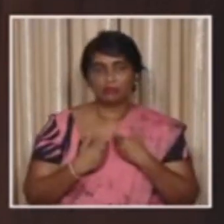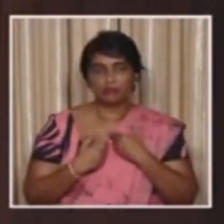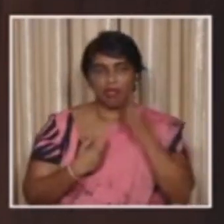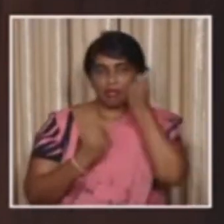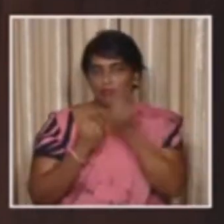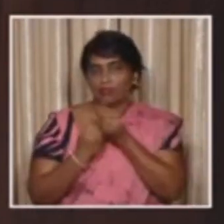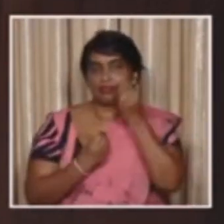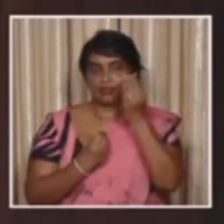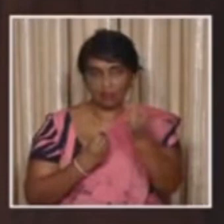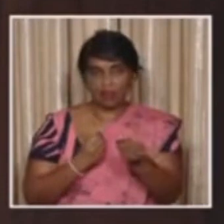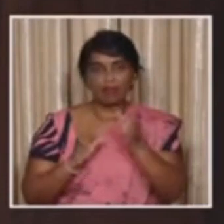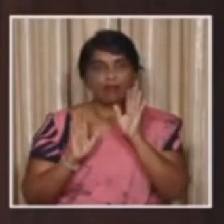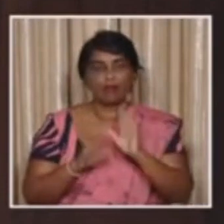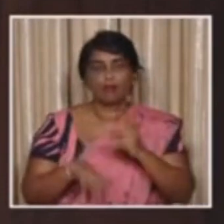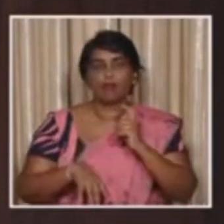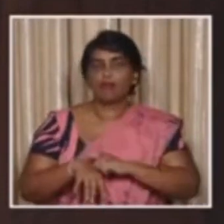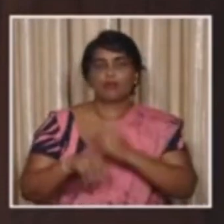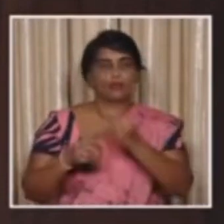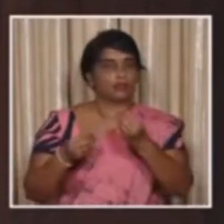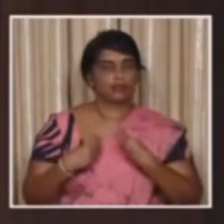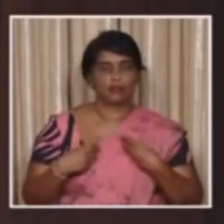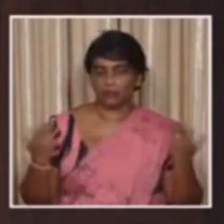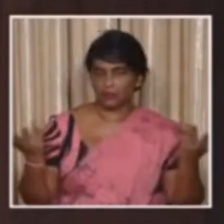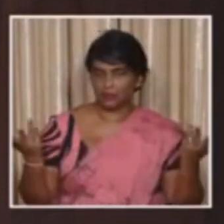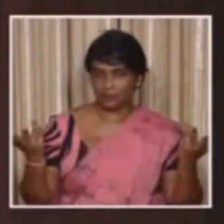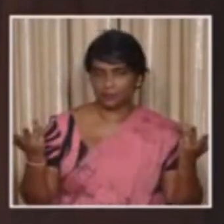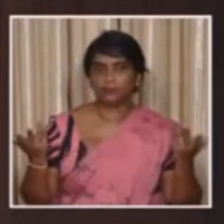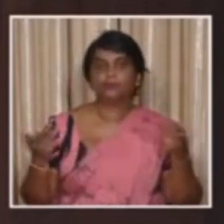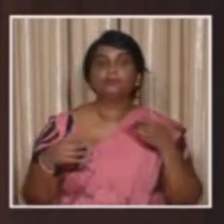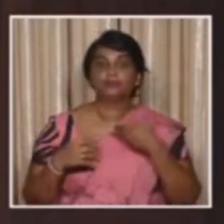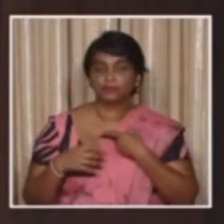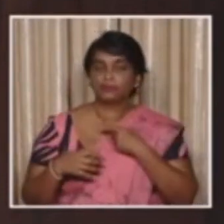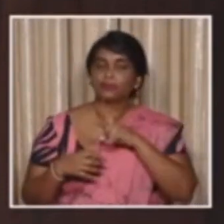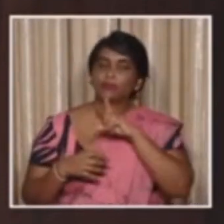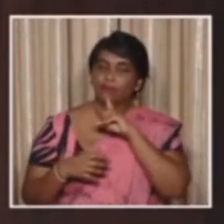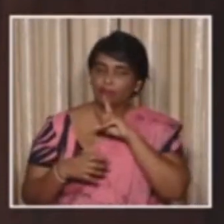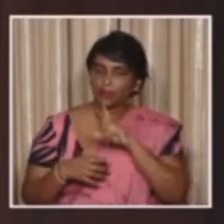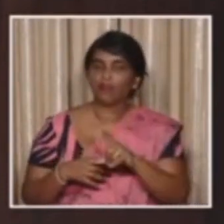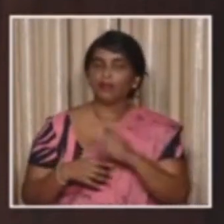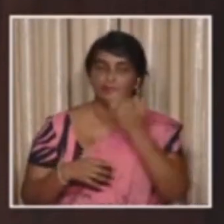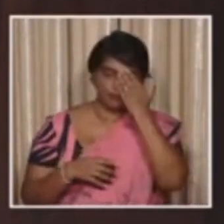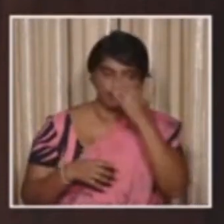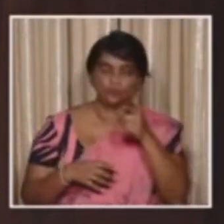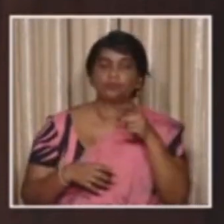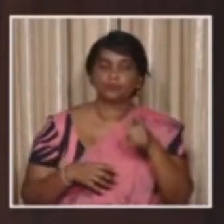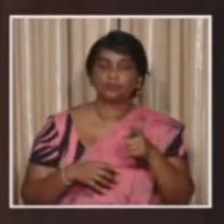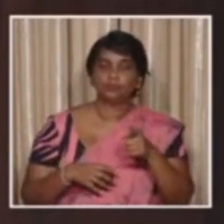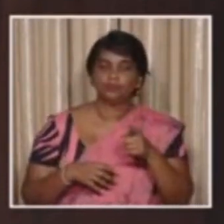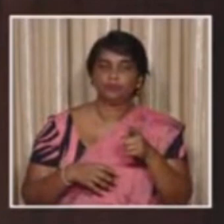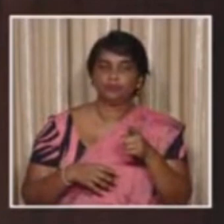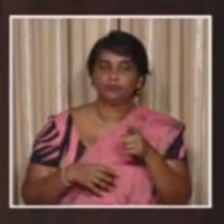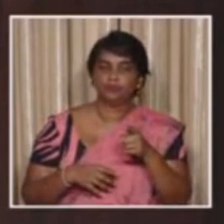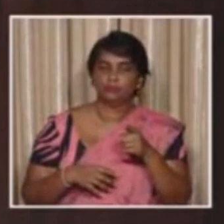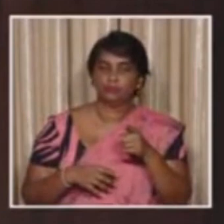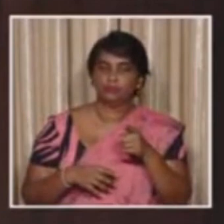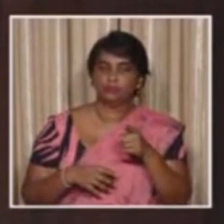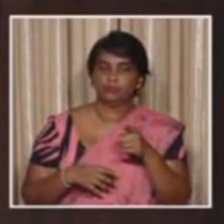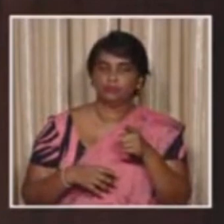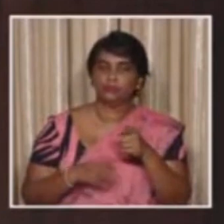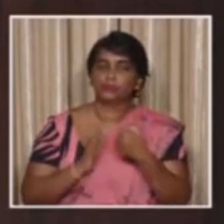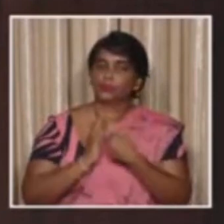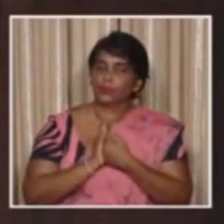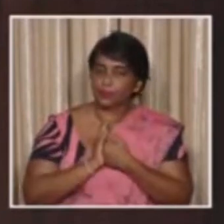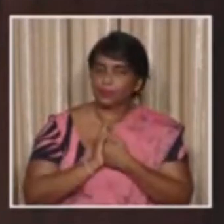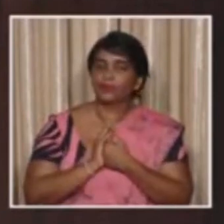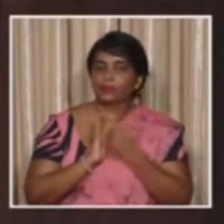ඉදිරිපත් කරන්න නමුත් ඒකට අවස්ථාවක් ලැබුණේ නැහැ ඒ නිසා මම ඉල්ලනවා කරුණාකරලා ඔබතුමා මේකට යම් ගෞරවණීය